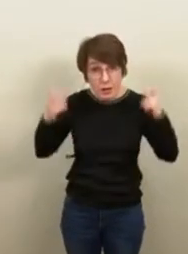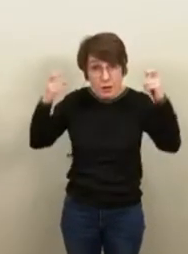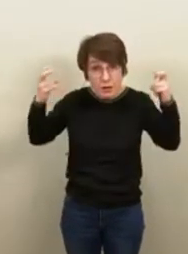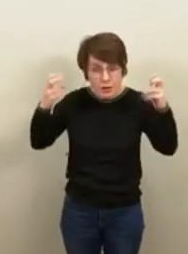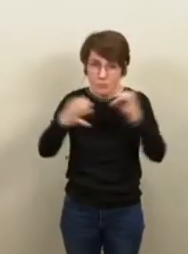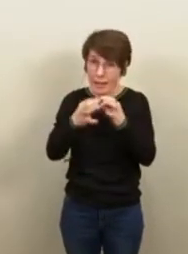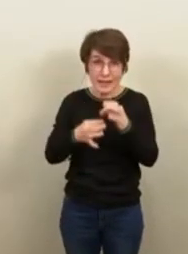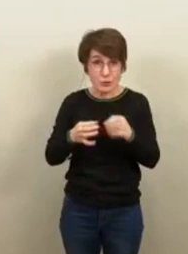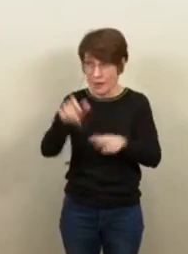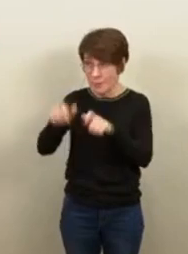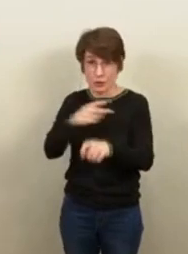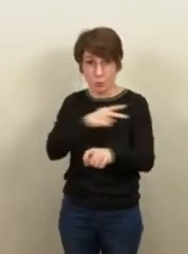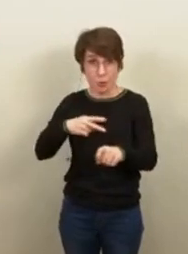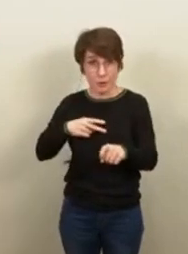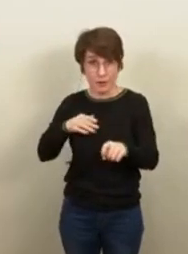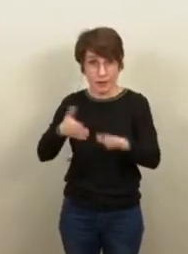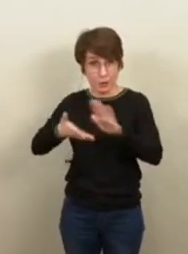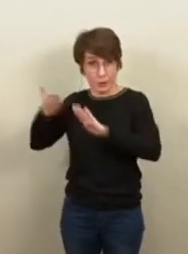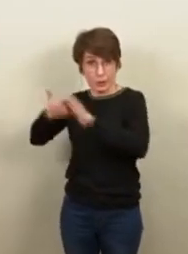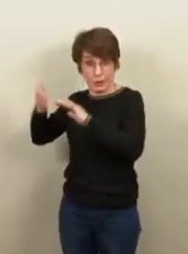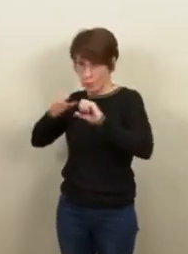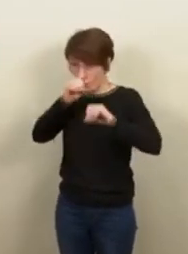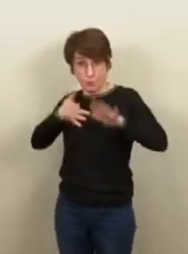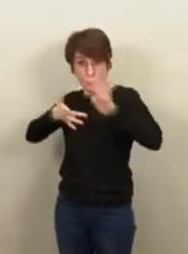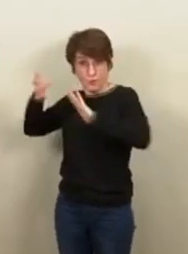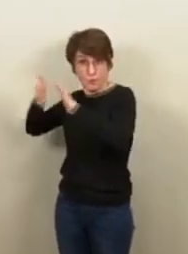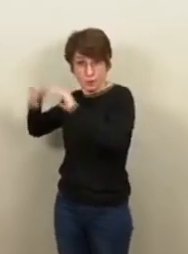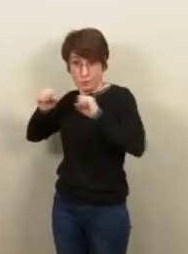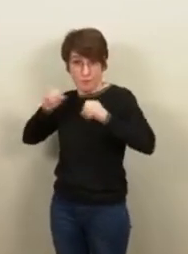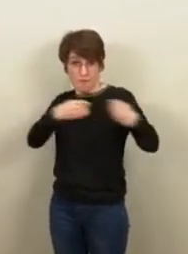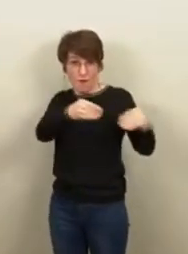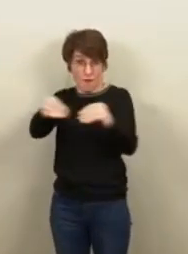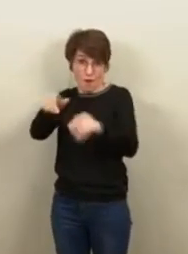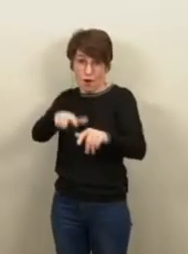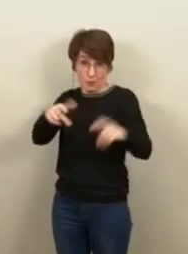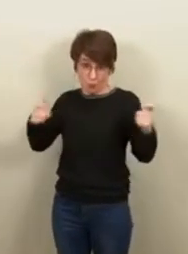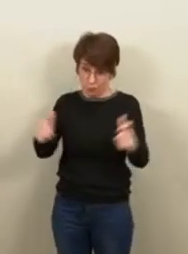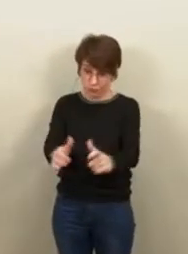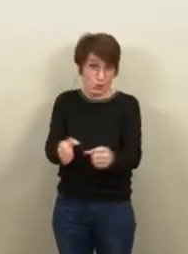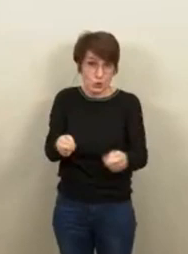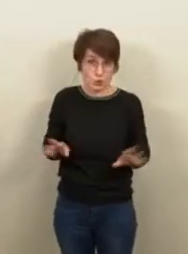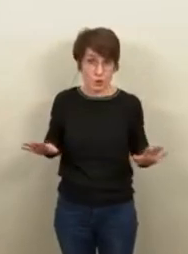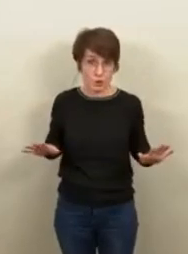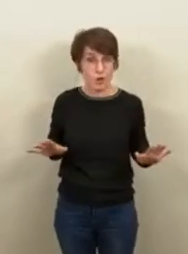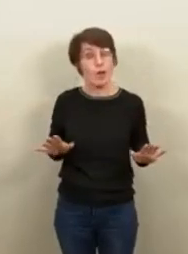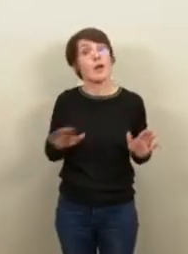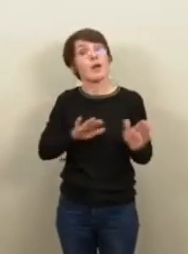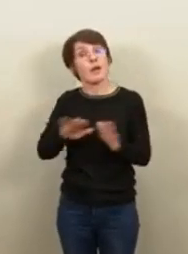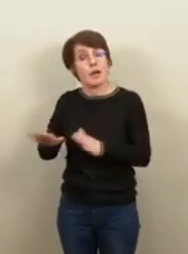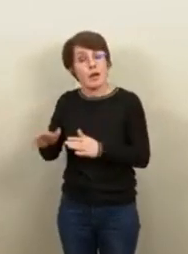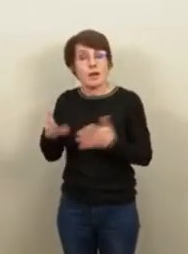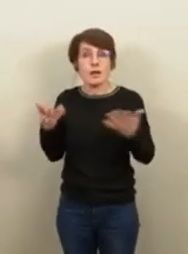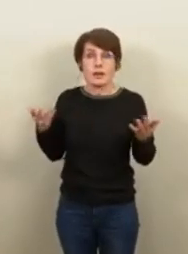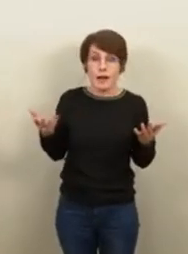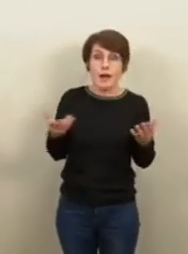de propriétaires à Grenoble. D'autant que, parallèlement, il y a moins d'habitants exerçant